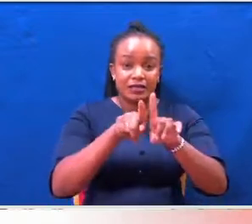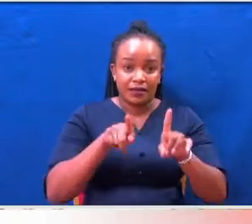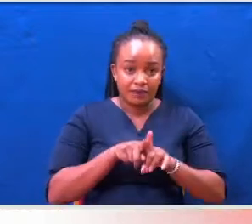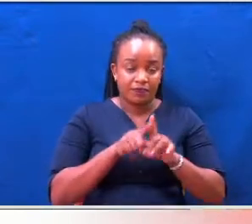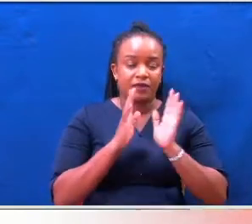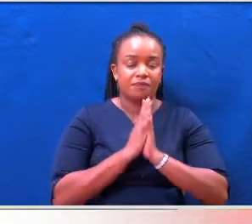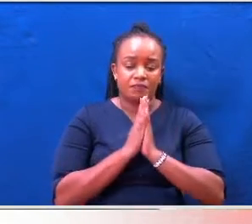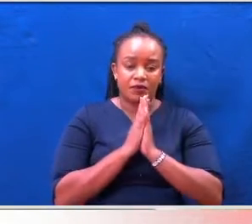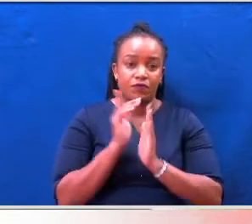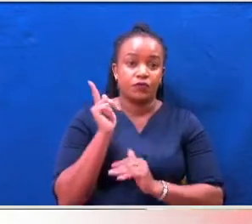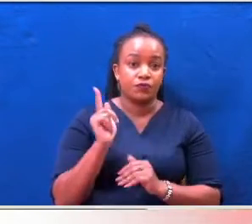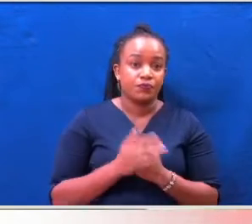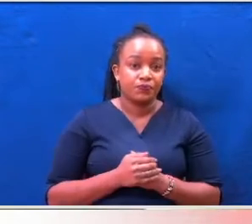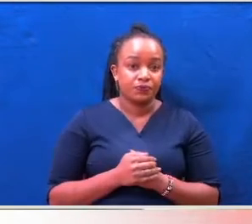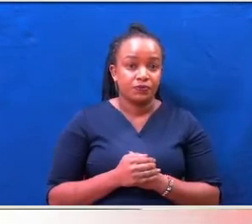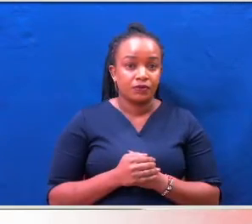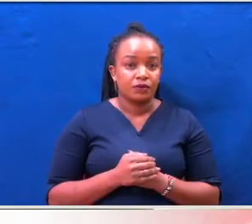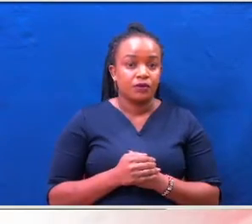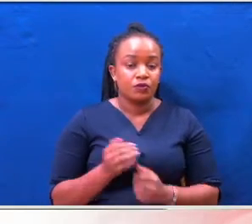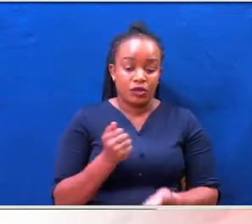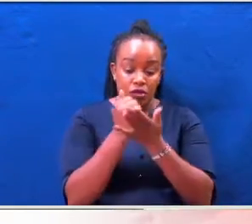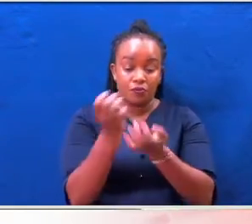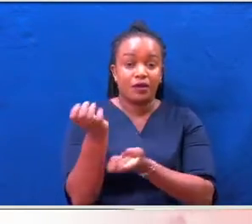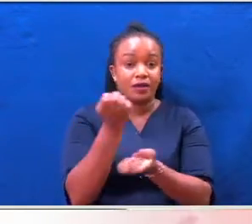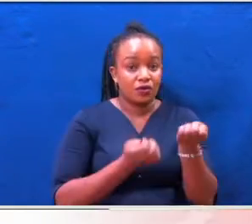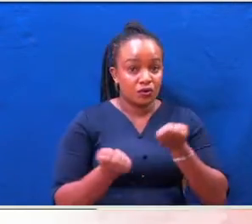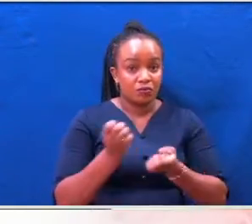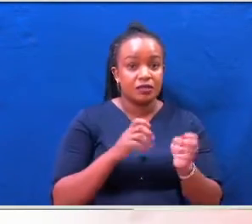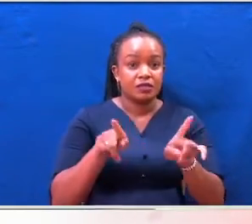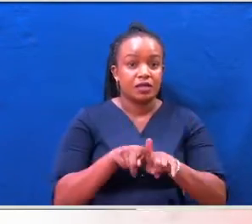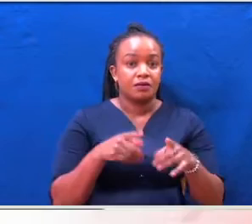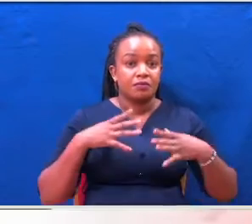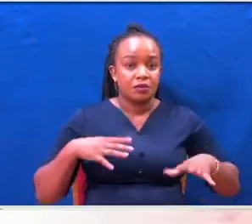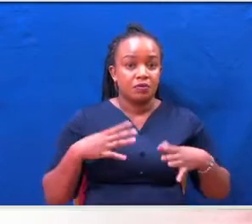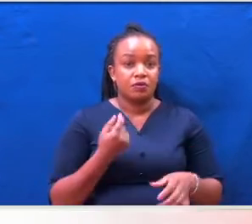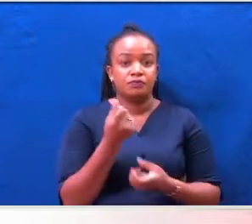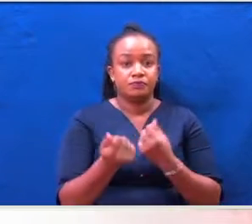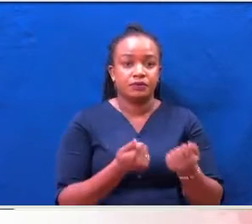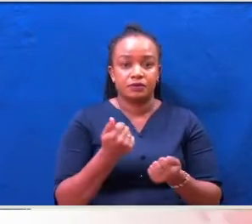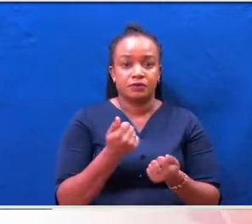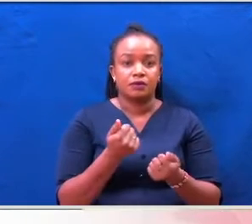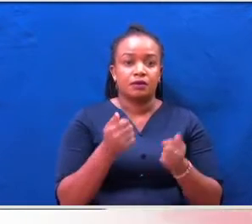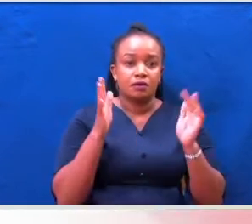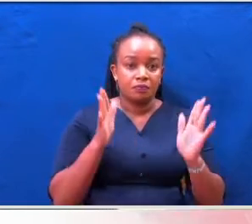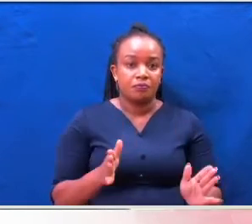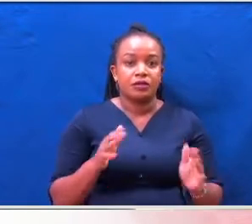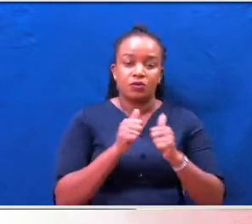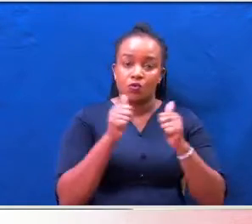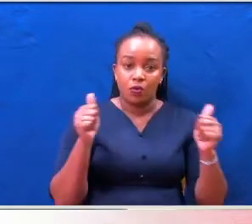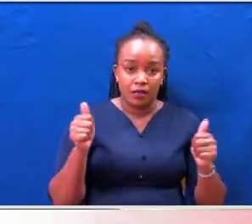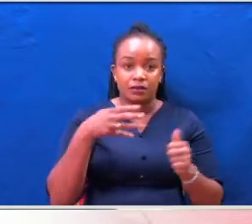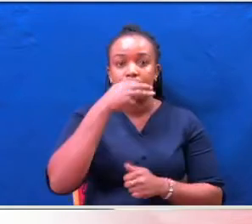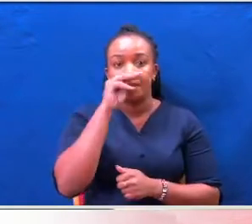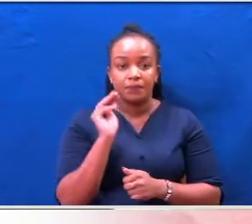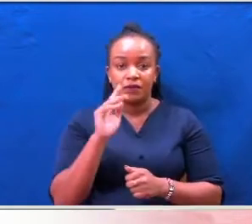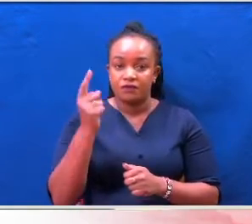za Mwenyezi Mungu. Kupitia kusaidia uchumi na wafanyabiashara na watu wadogo, ni ile Musalia anasema. Kwanza tuache ufisadi, tuache